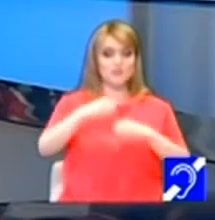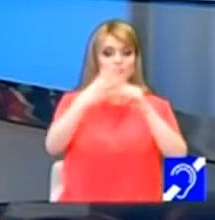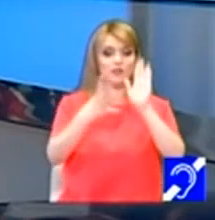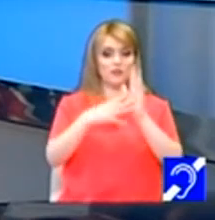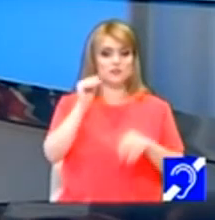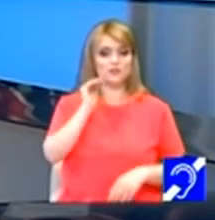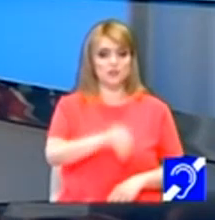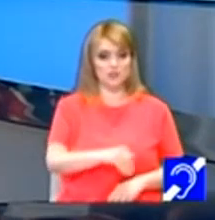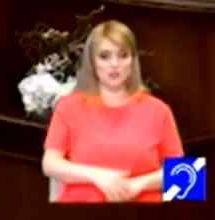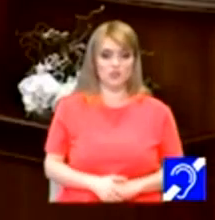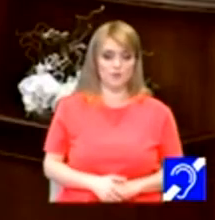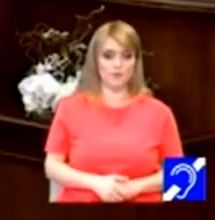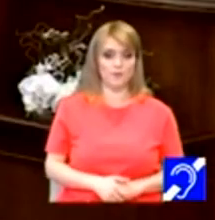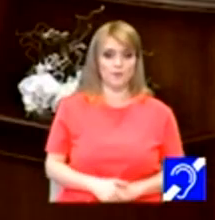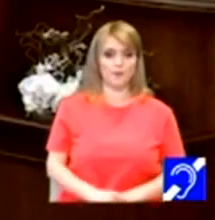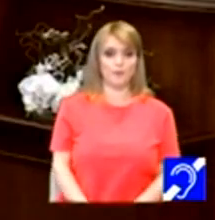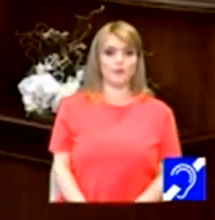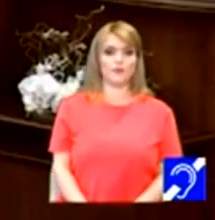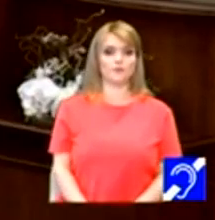efectuate.